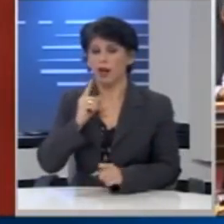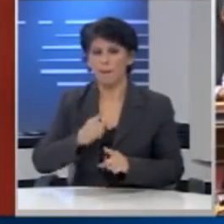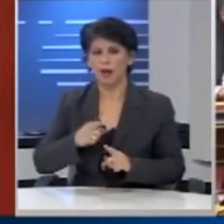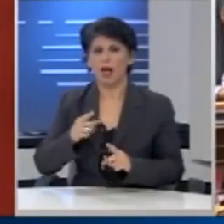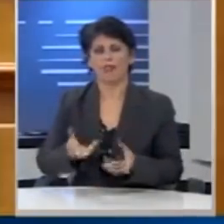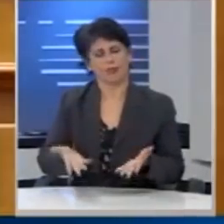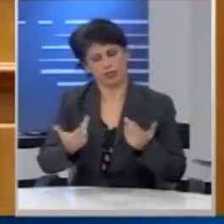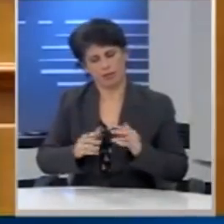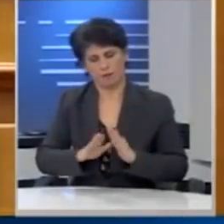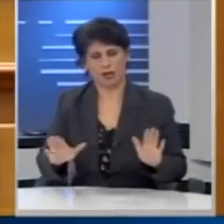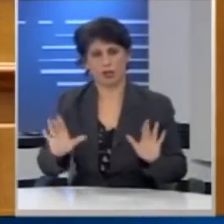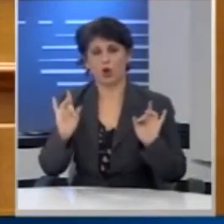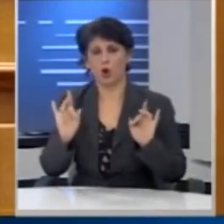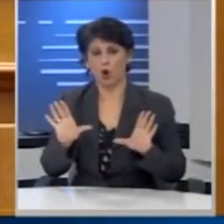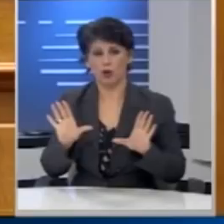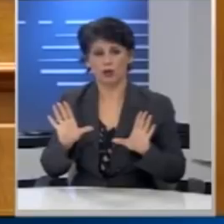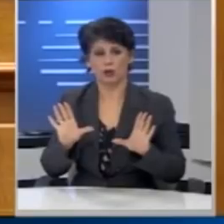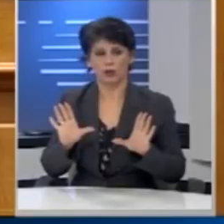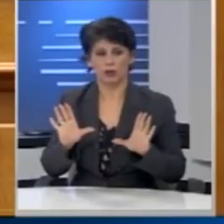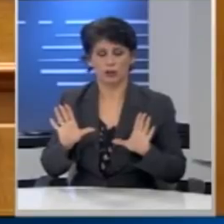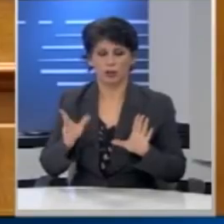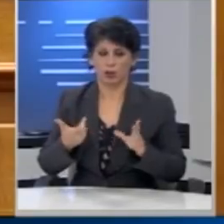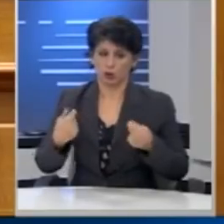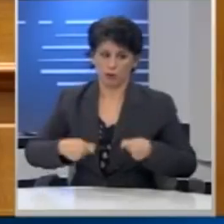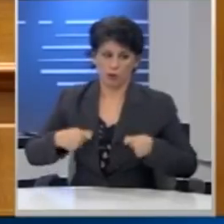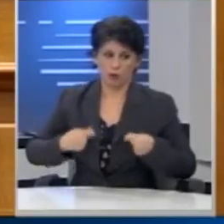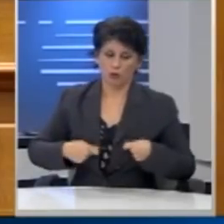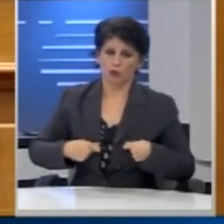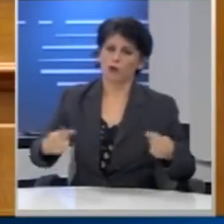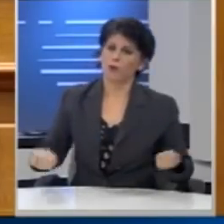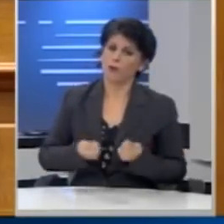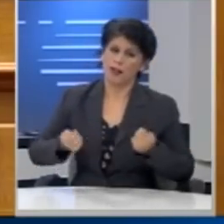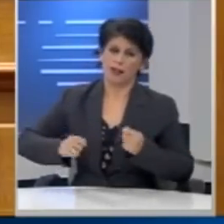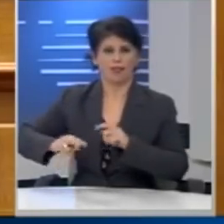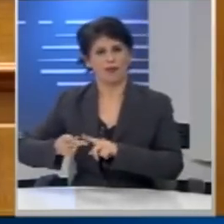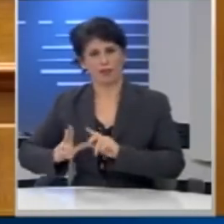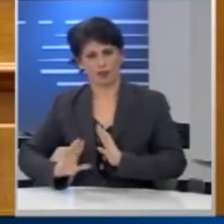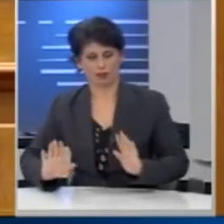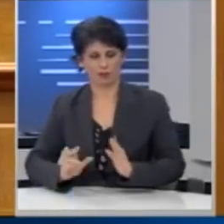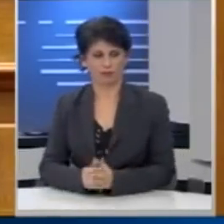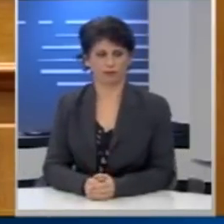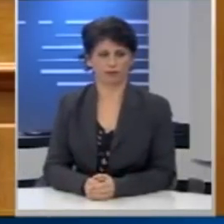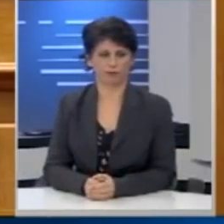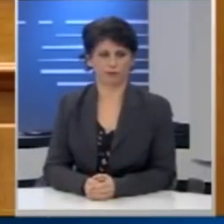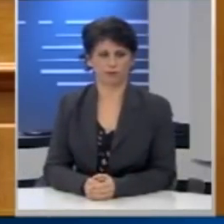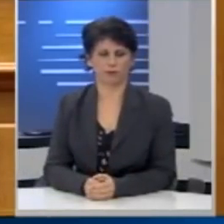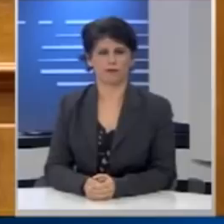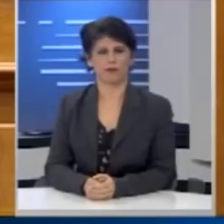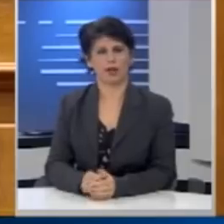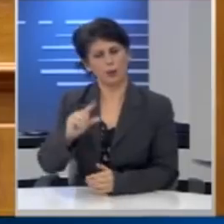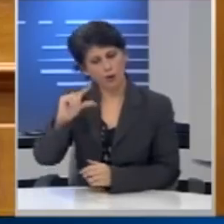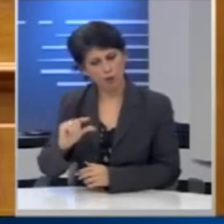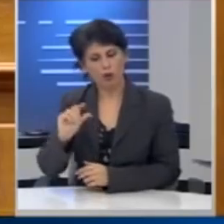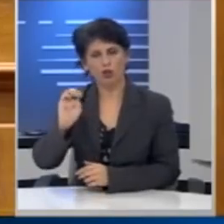δεν υπάρχει, χωρίς τον πρόσθετο πλούτο, τον οποίο παράγει η δεύτερη. Μικρότερος